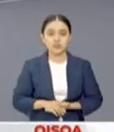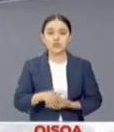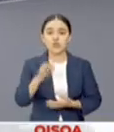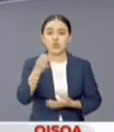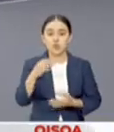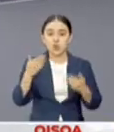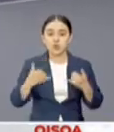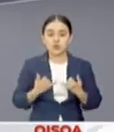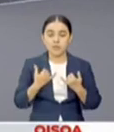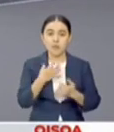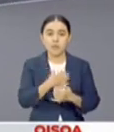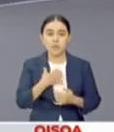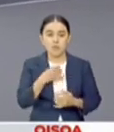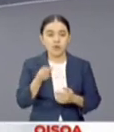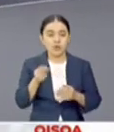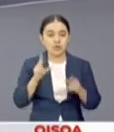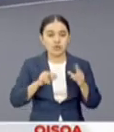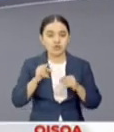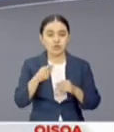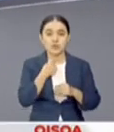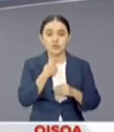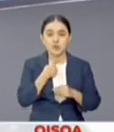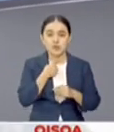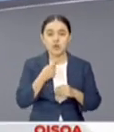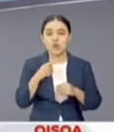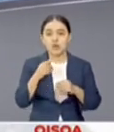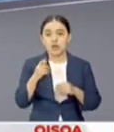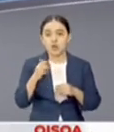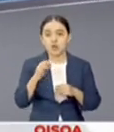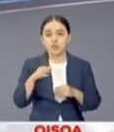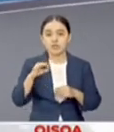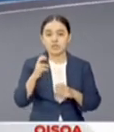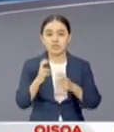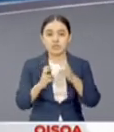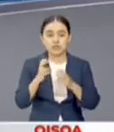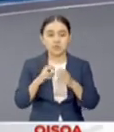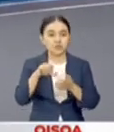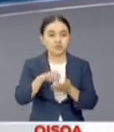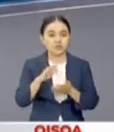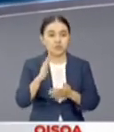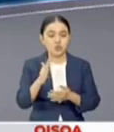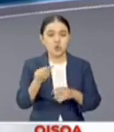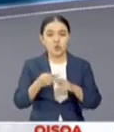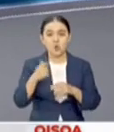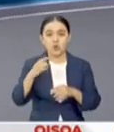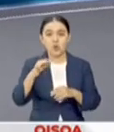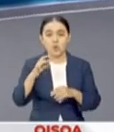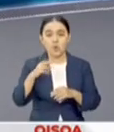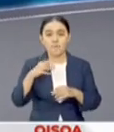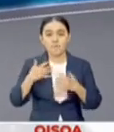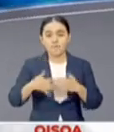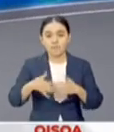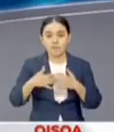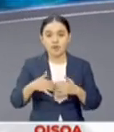Yod organizm uchun muhim element hisoblanadi. U qalqonsimon bez gormoni bo'lgan tiroksin ishlab chiqarishda ishtirok etadi. Ushbu gormon